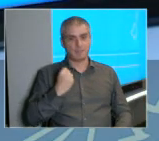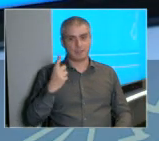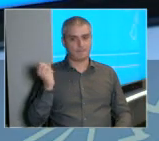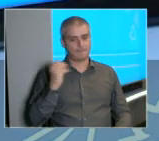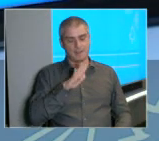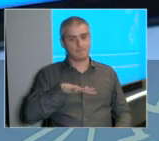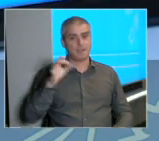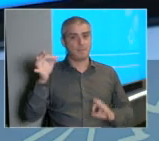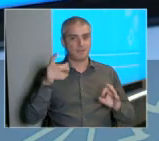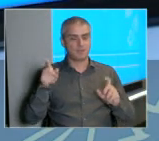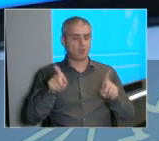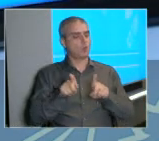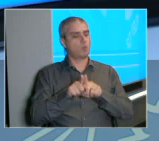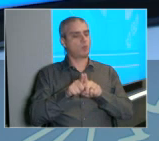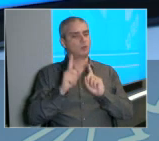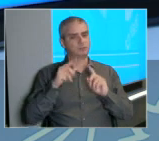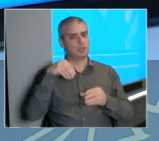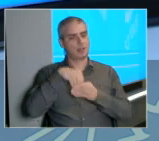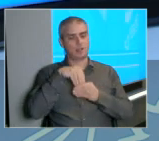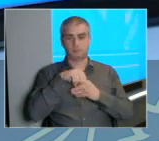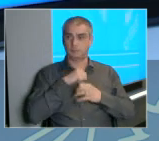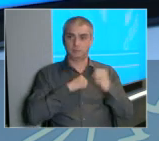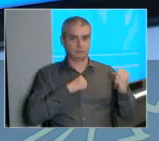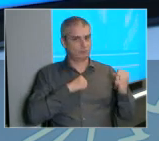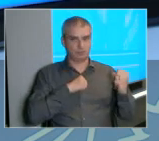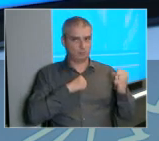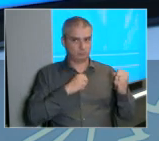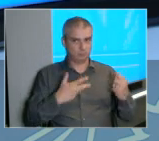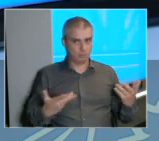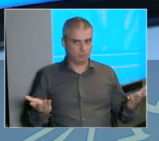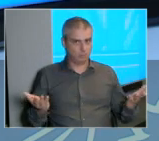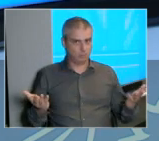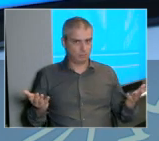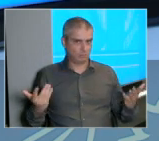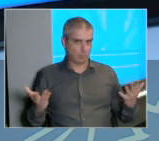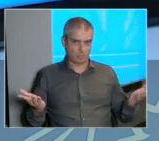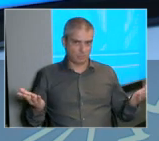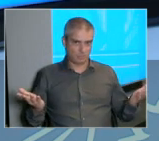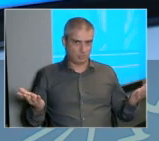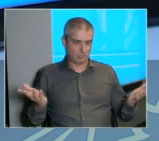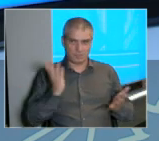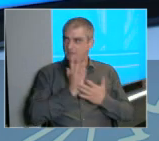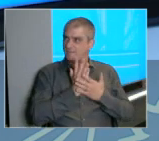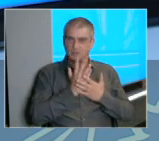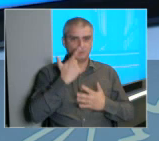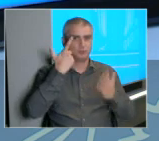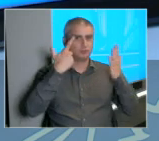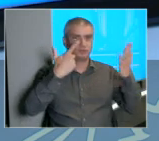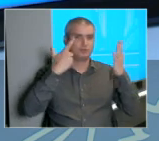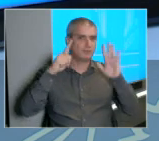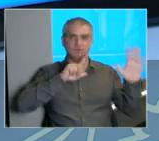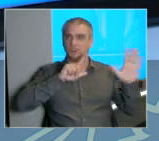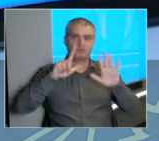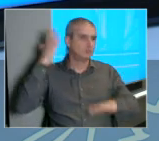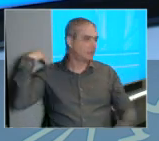באים מהפריפריה, שכאילו אמורה להצביע לשמאל, הוא לא קיים, הוא בעצם לא קיים כבר, בעצם מ-77,